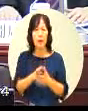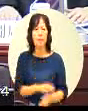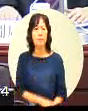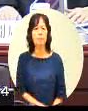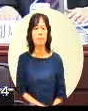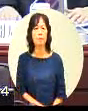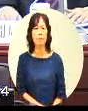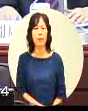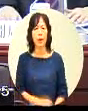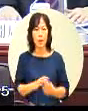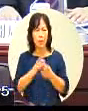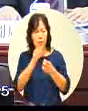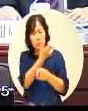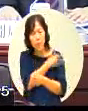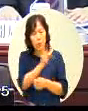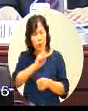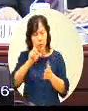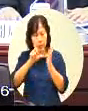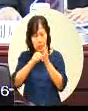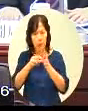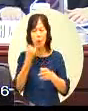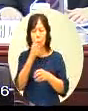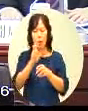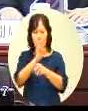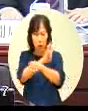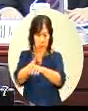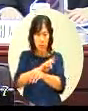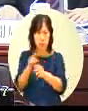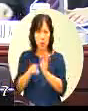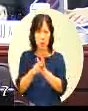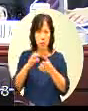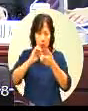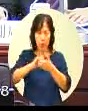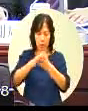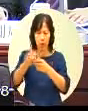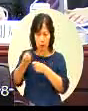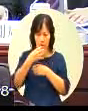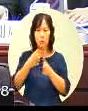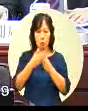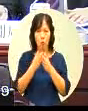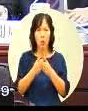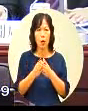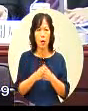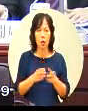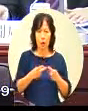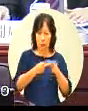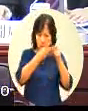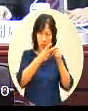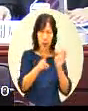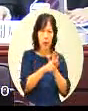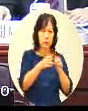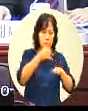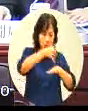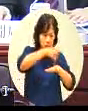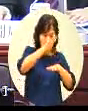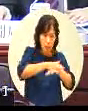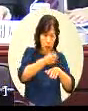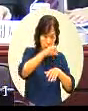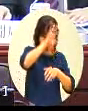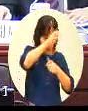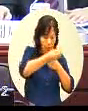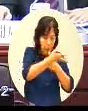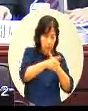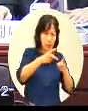任何时候我都24小时，他们都必须通知我。 第二个就是登革热小